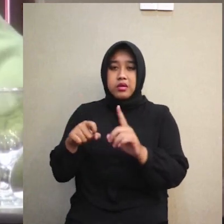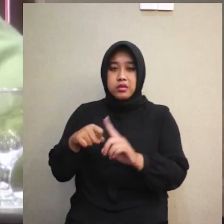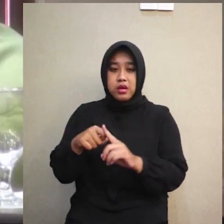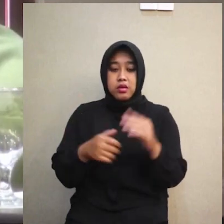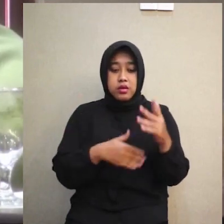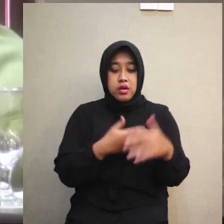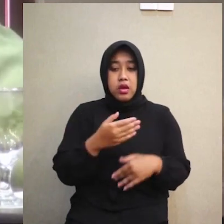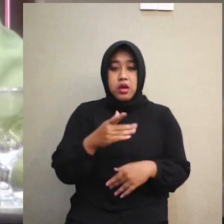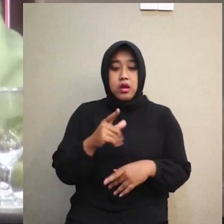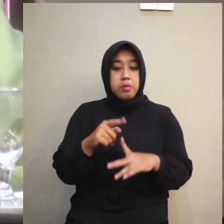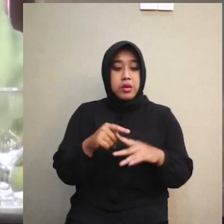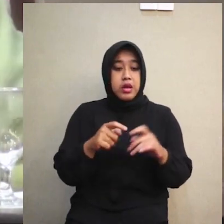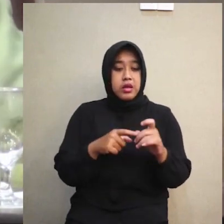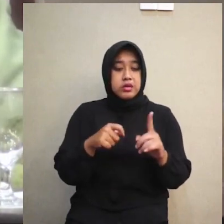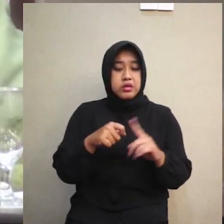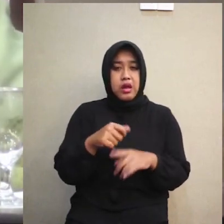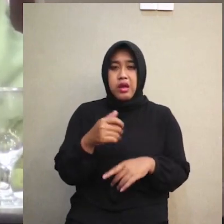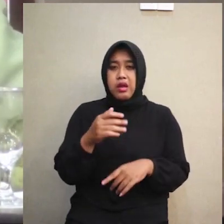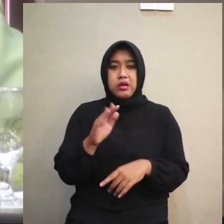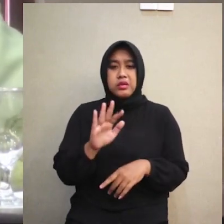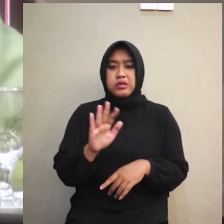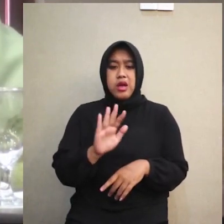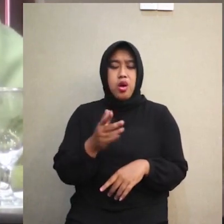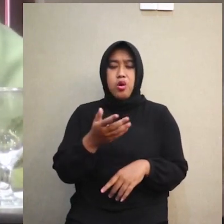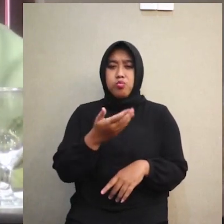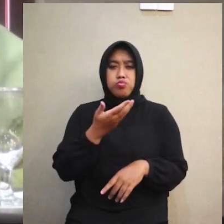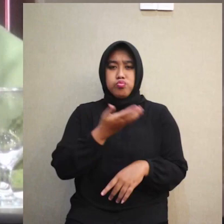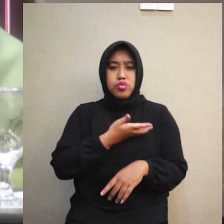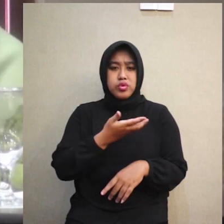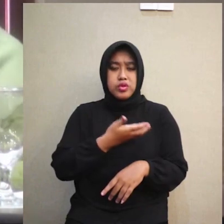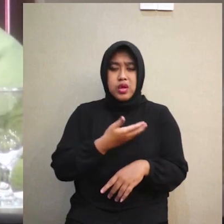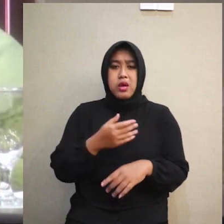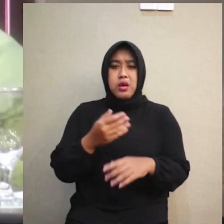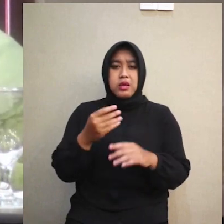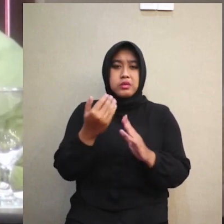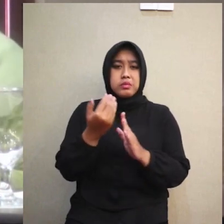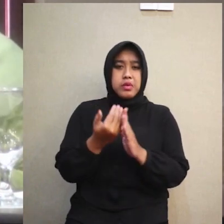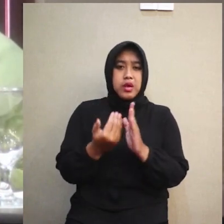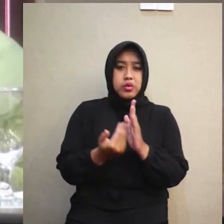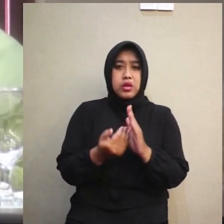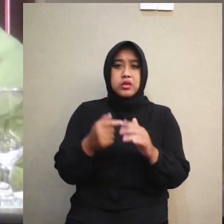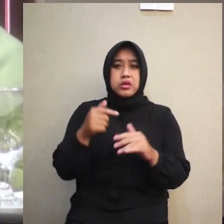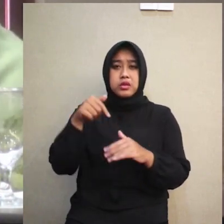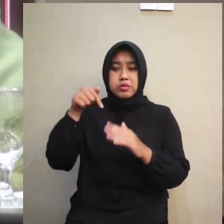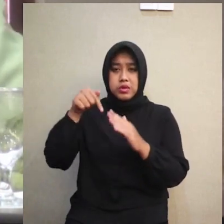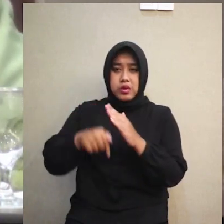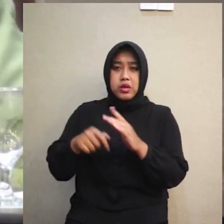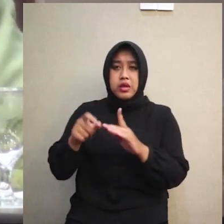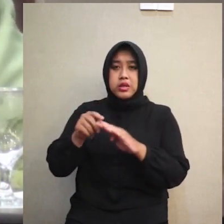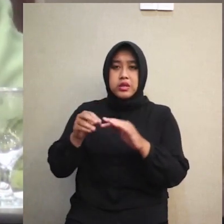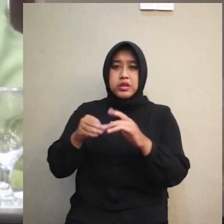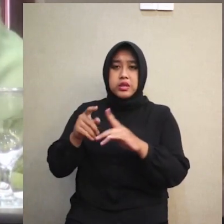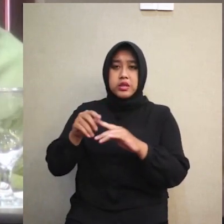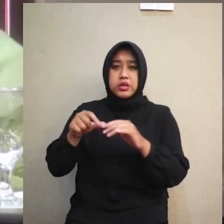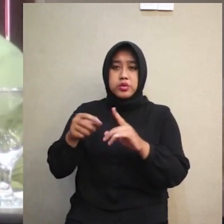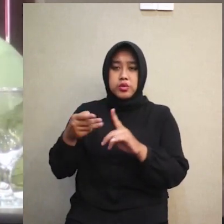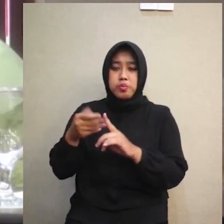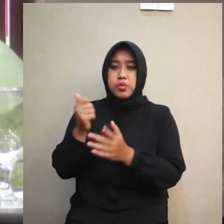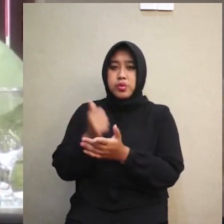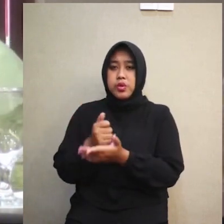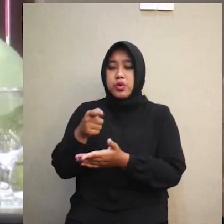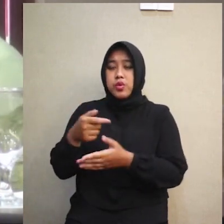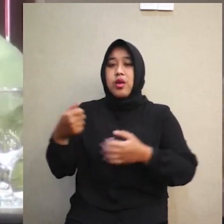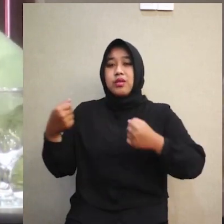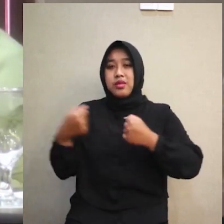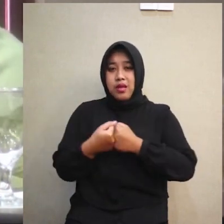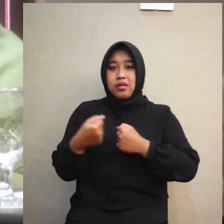tidak punya mekanisme Untuk menjangkau sampai ke esrut ini ini juga juga juga tantangan tersendiri begitu